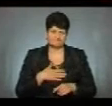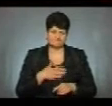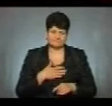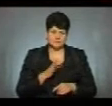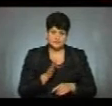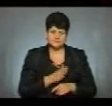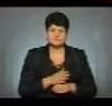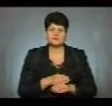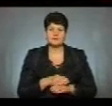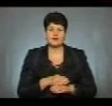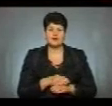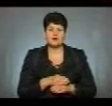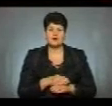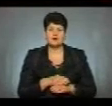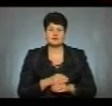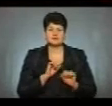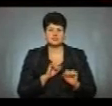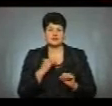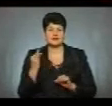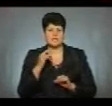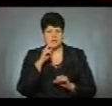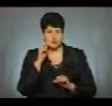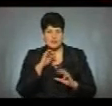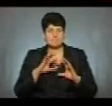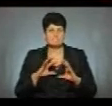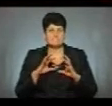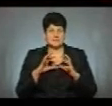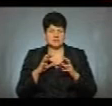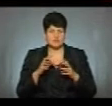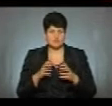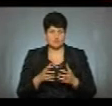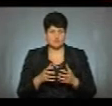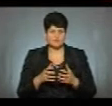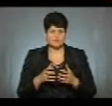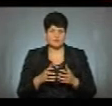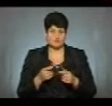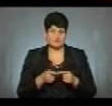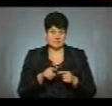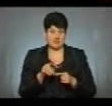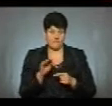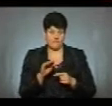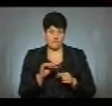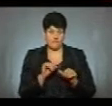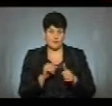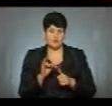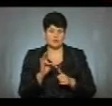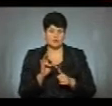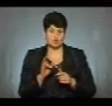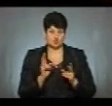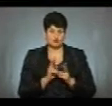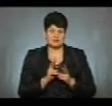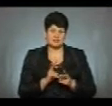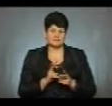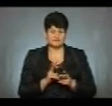оцінили. Обстоювання інтересів України на міжнародній арені. От, власне, цей формат зустрічі як